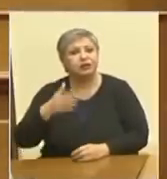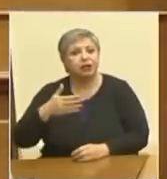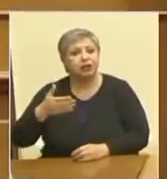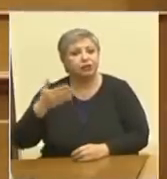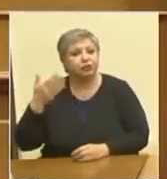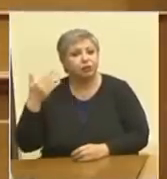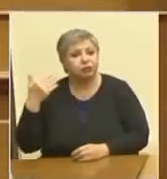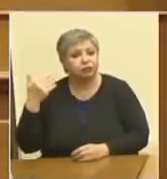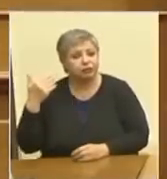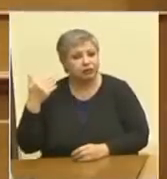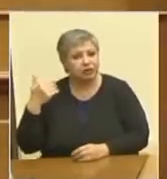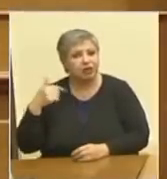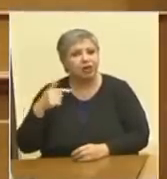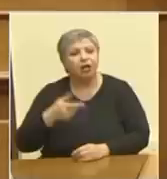το blog